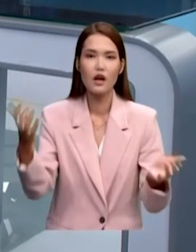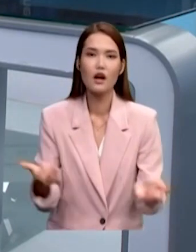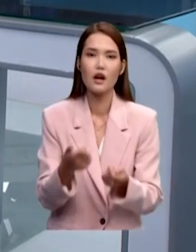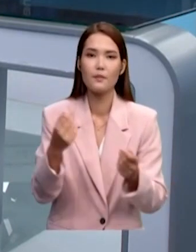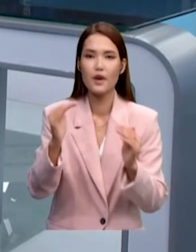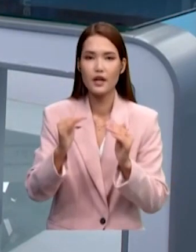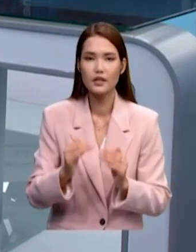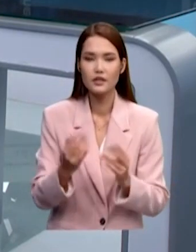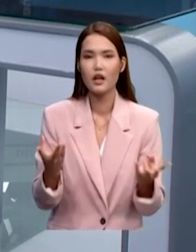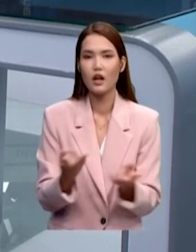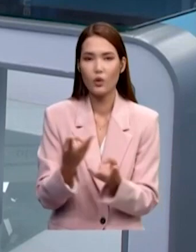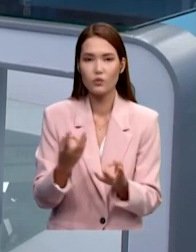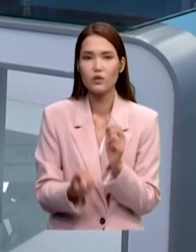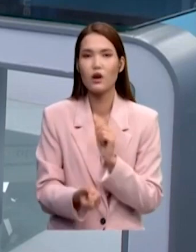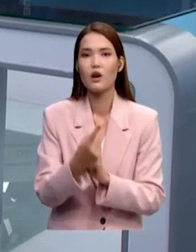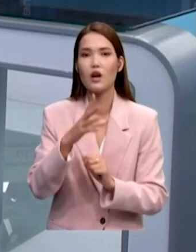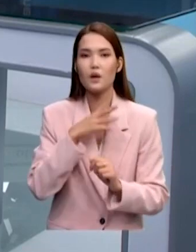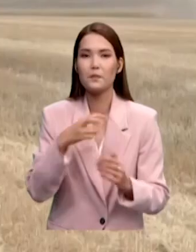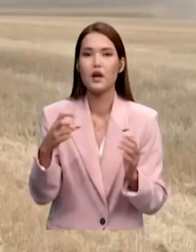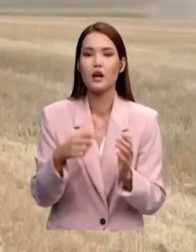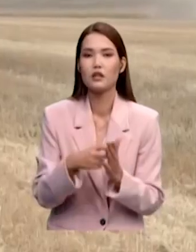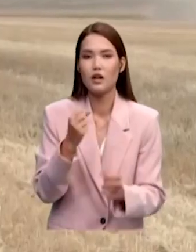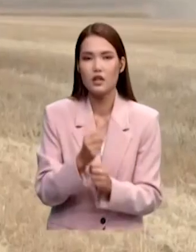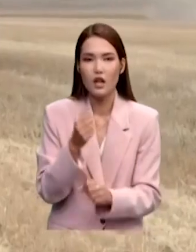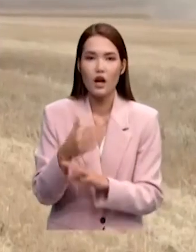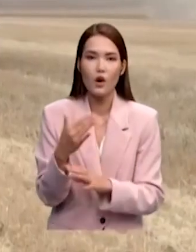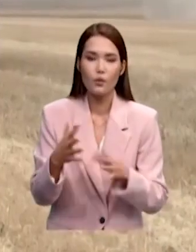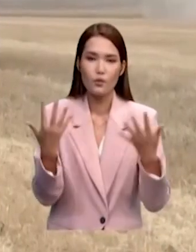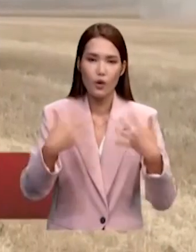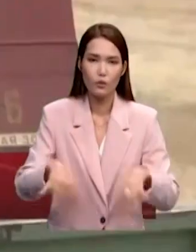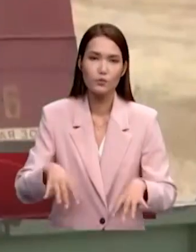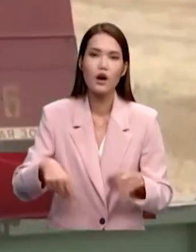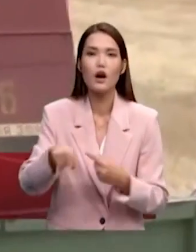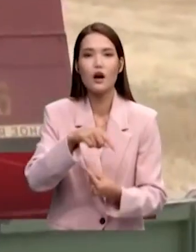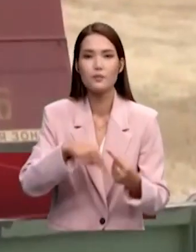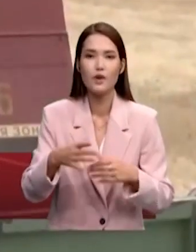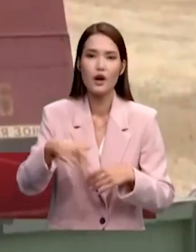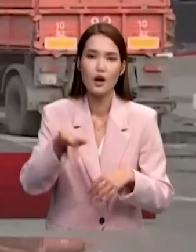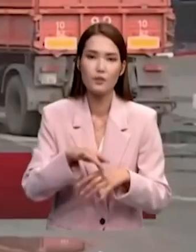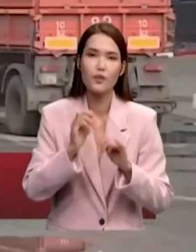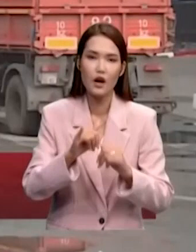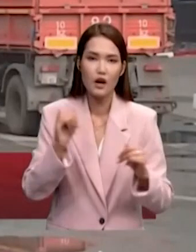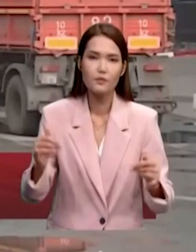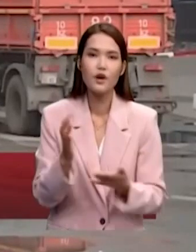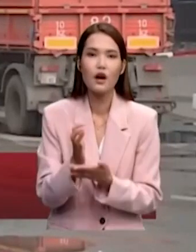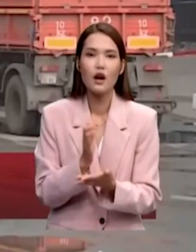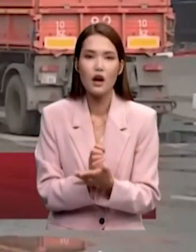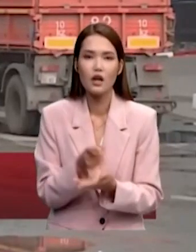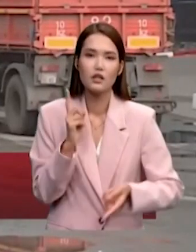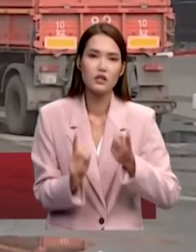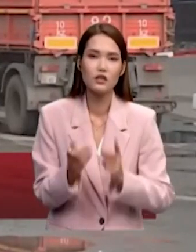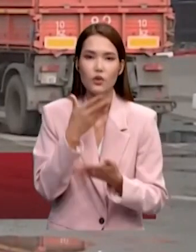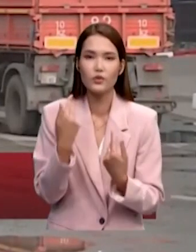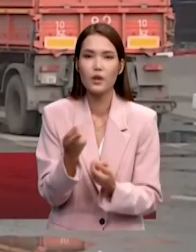ниже необходимого, что приводит к закредитованности и убыточности бизнеса. В стране растут запасы нереализованной пшеницы, которая просто